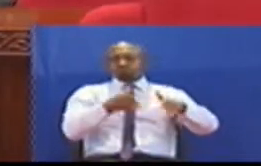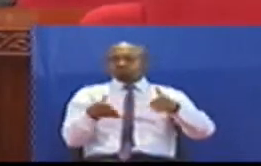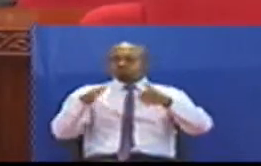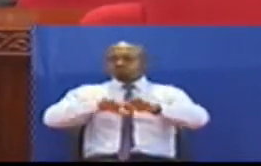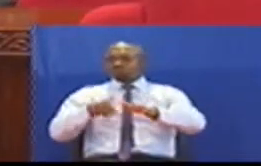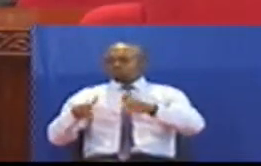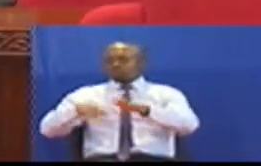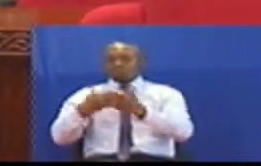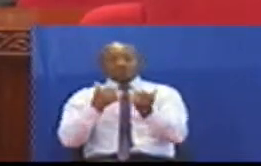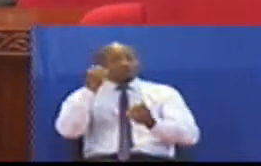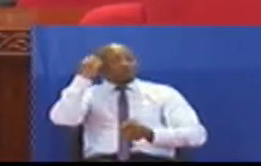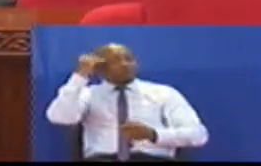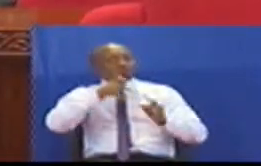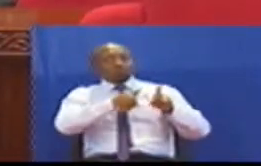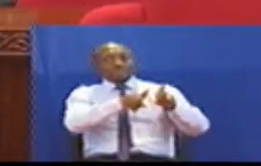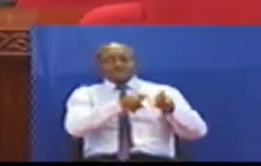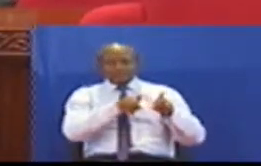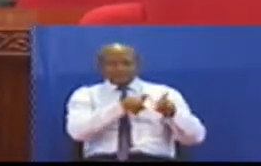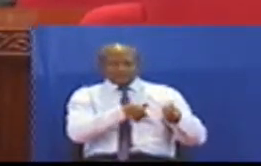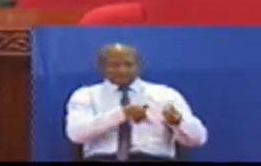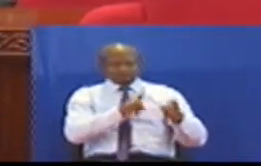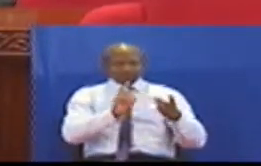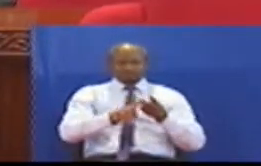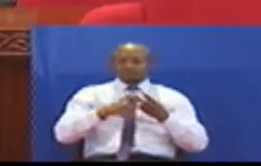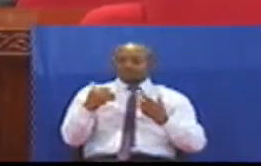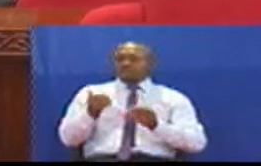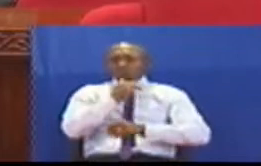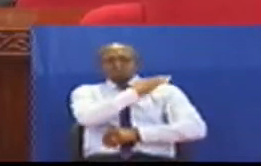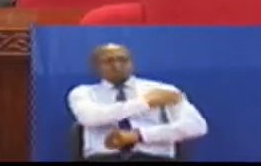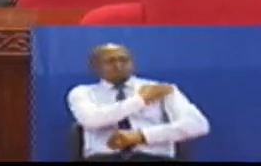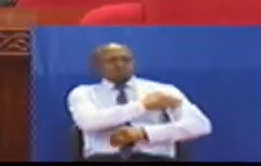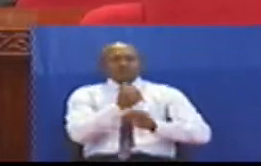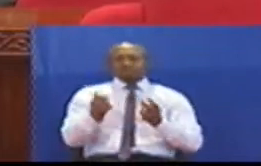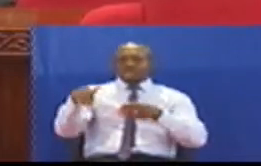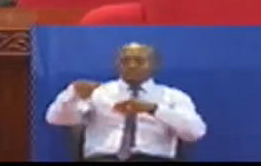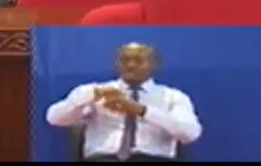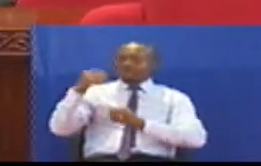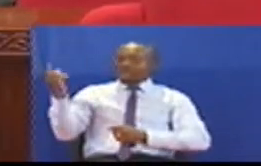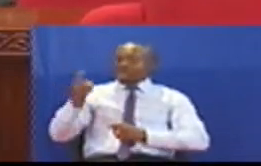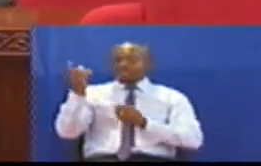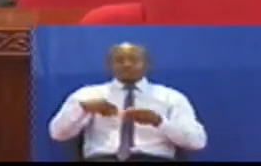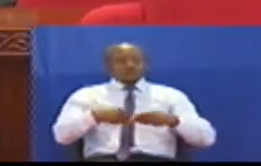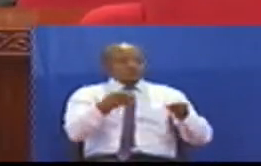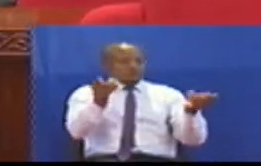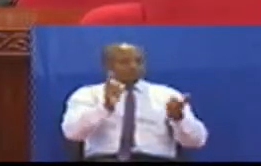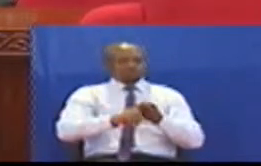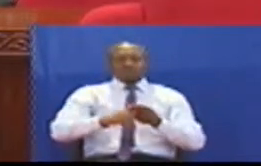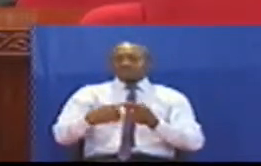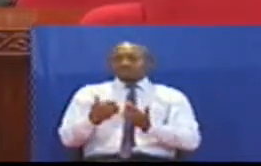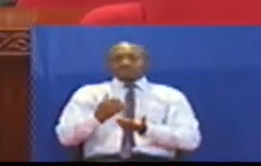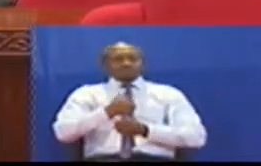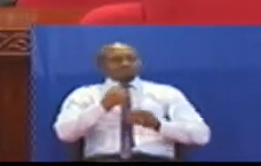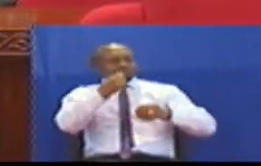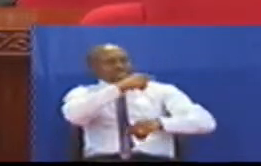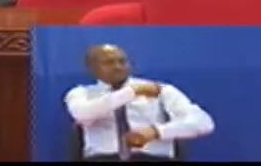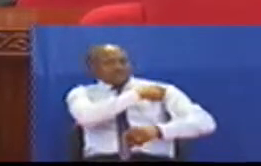magonjwa nyemelezi. Mheshimiwa Spika, pamoja na huduma zinazotolewa na bima ya taifa ya afya, vifurushi vya matibabu kwa njia ya bima